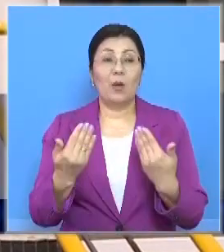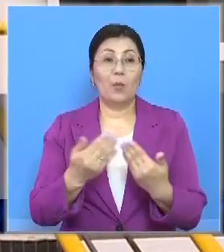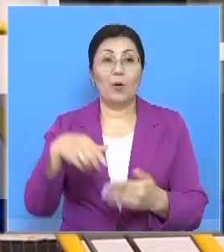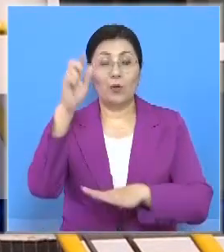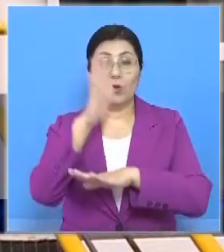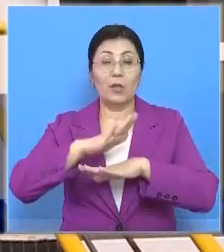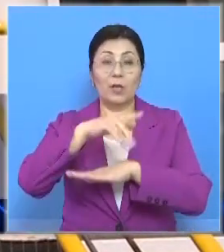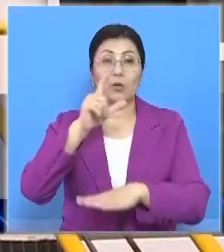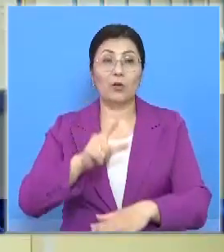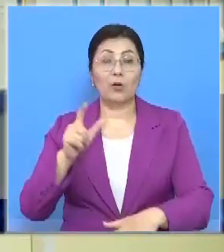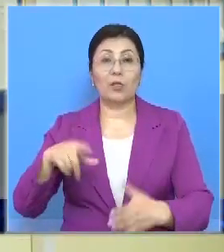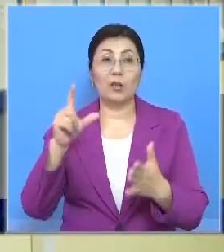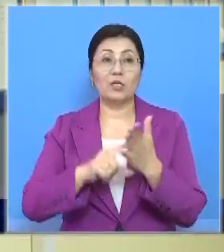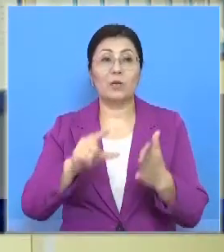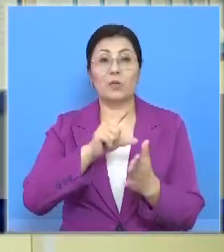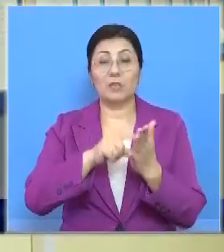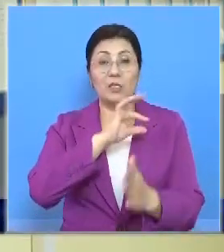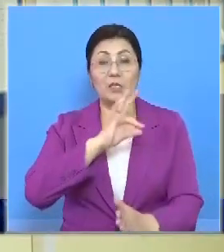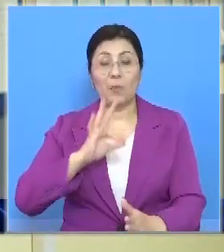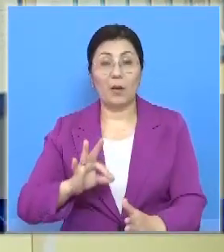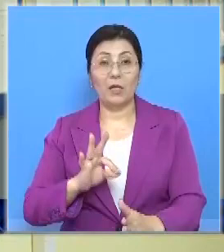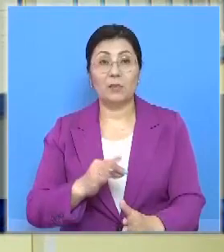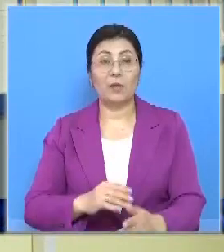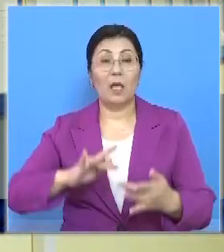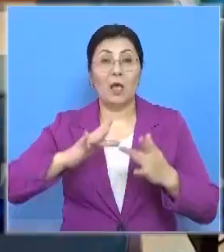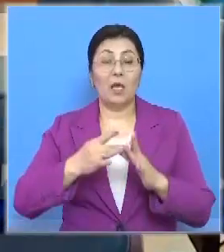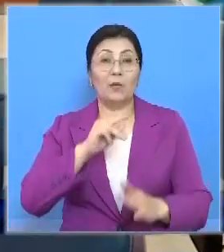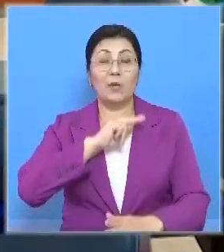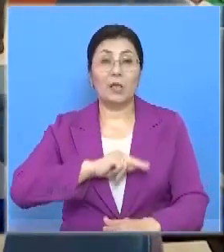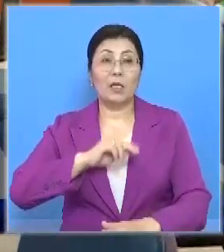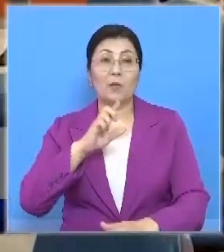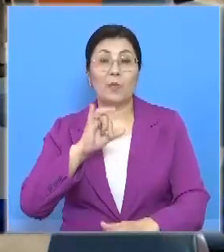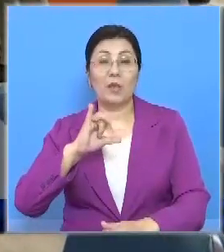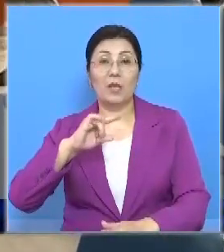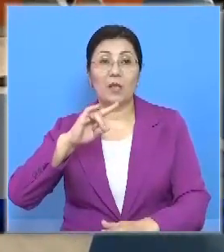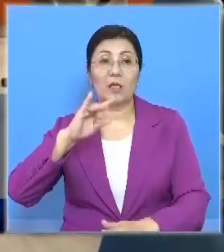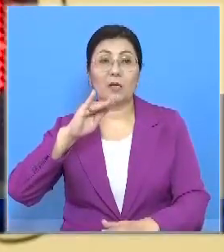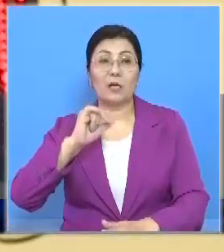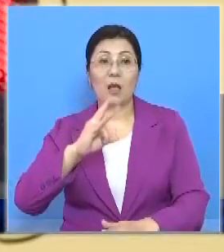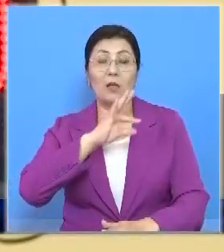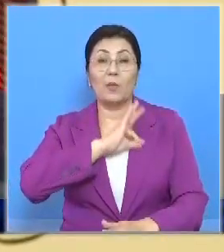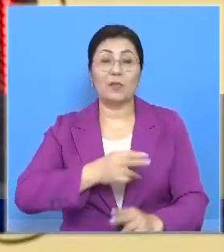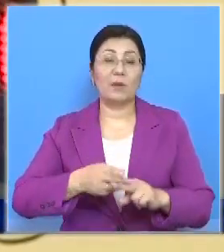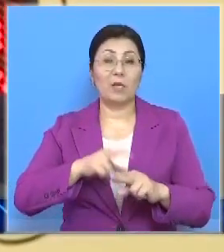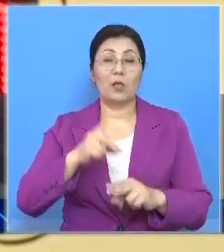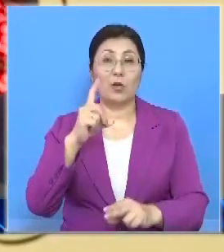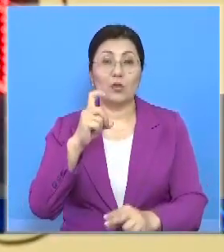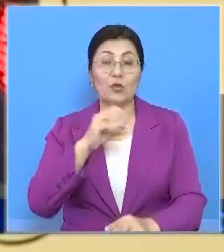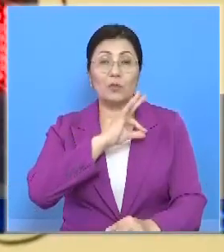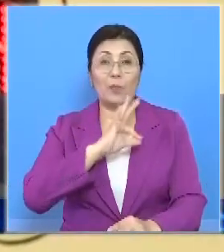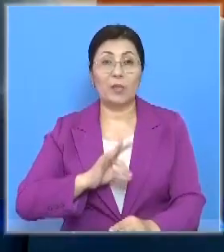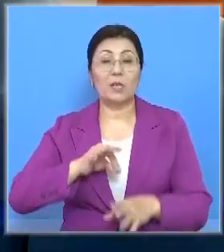ел тұрғындарының шамамен 77%-дан астамы электронды еңбек биржасын пайдаланады. Енді аталған межені 100%-ға